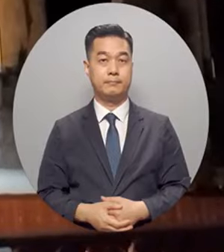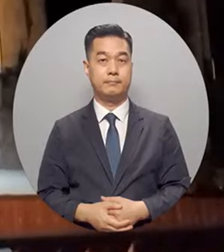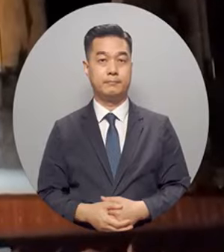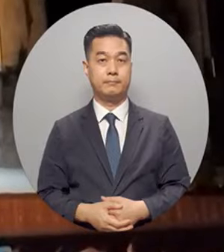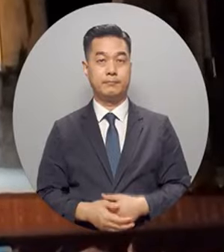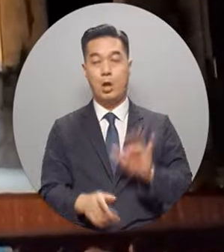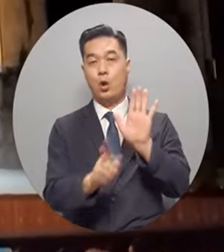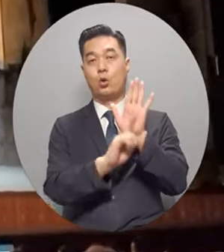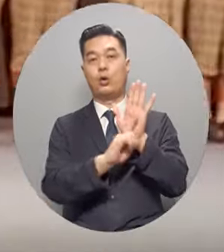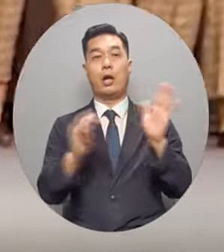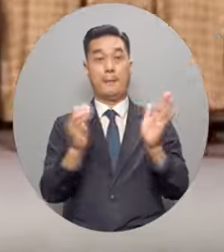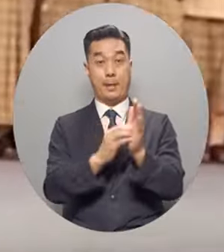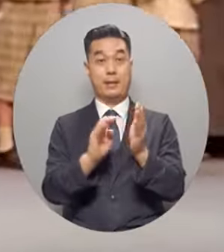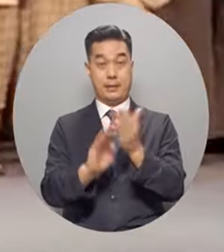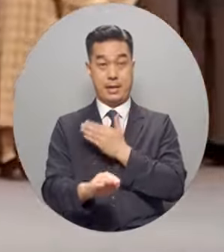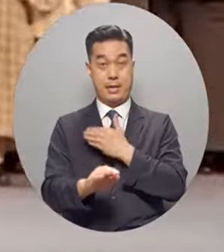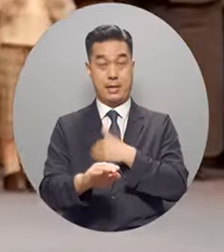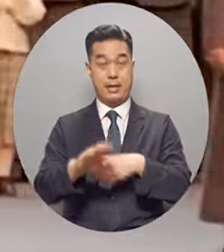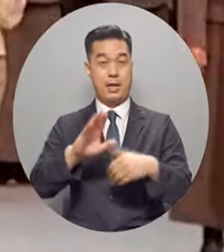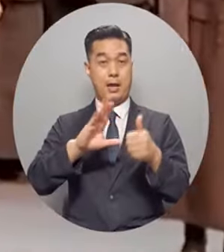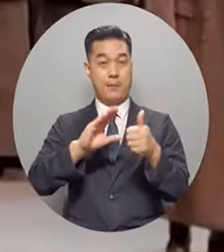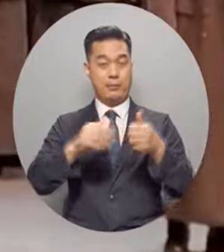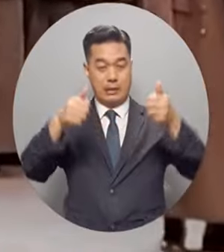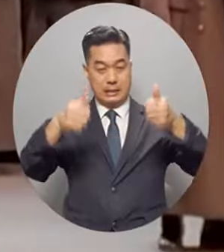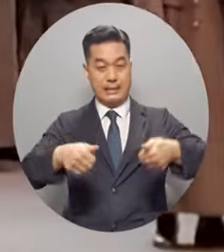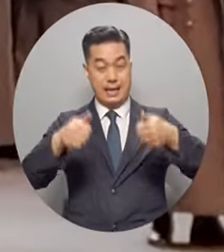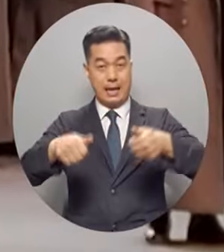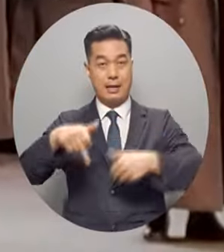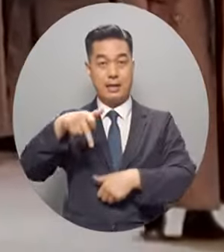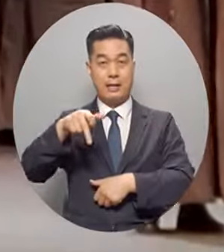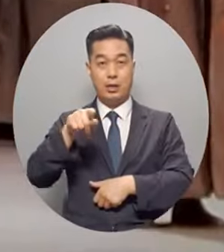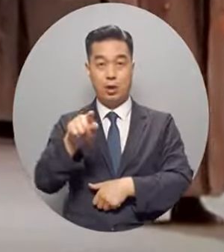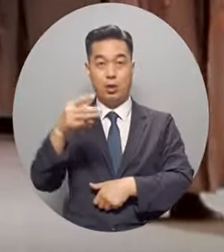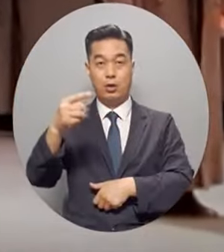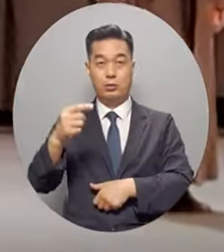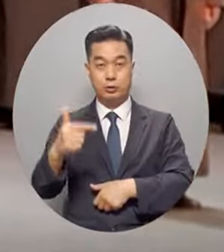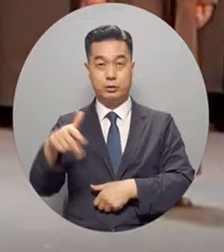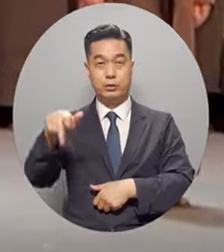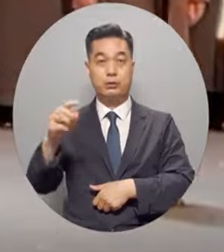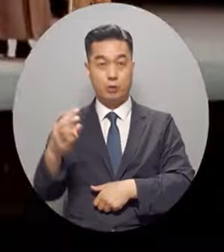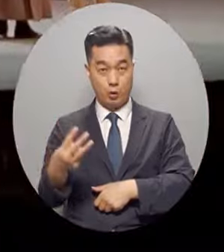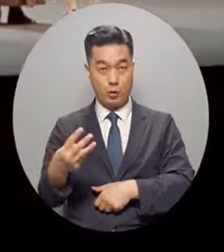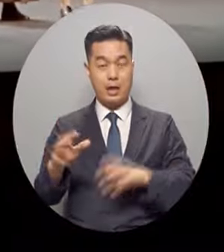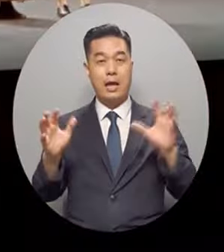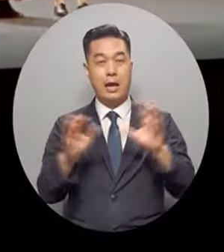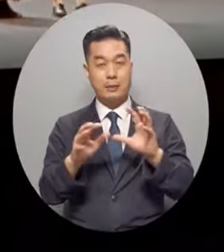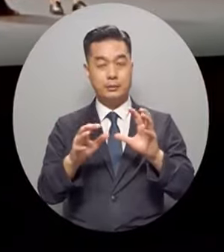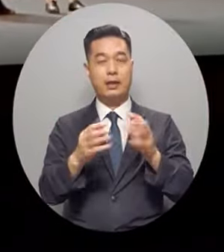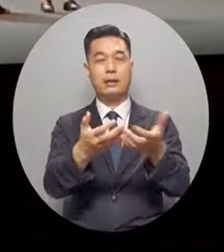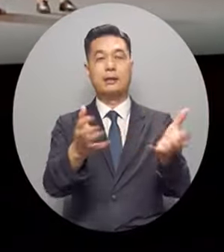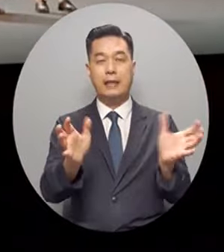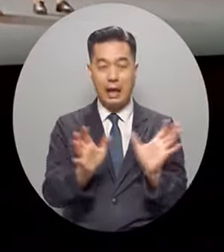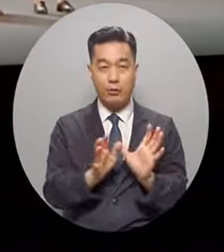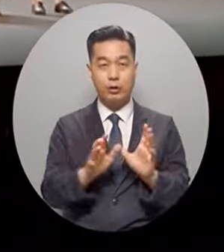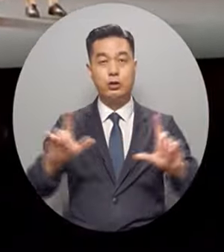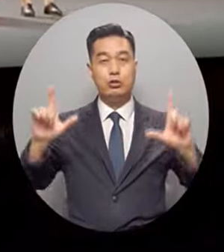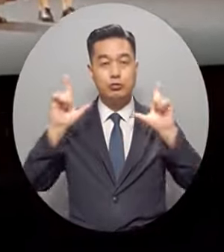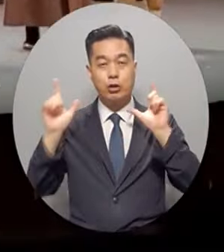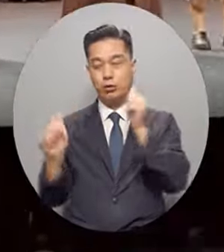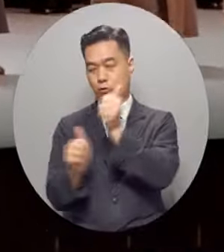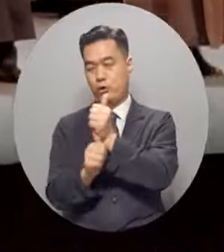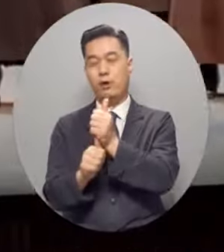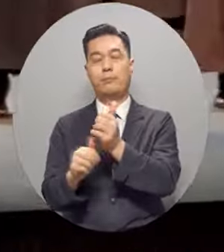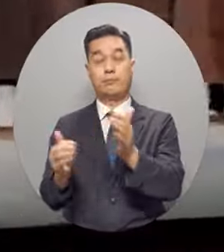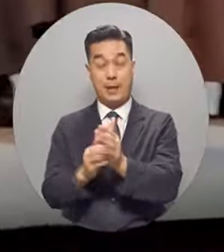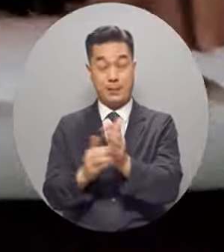공연이 끝난 뒤 배우들이 차례로 나와 인사하는 커튼콜. 합창 단원, 조연의 주연까지 인사를 마치고